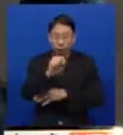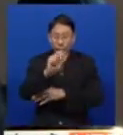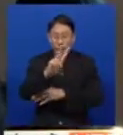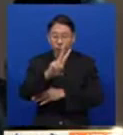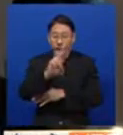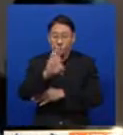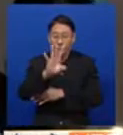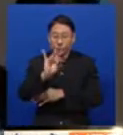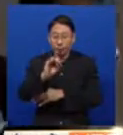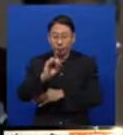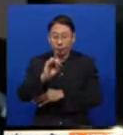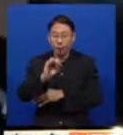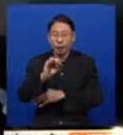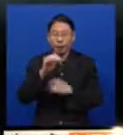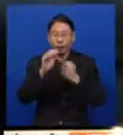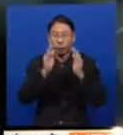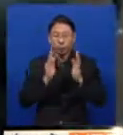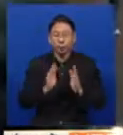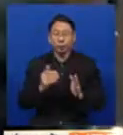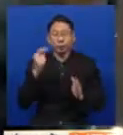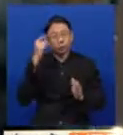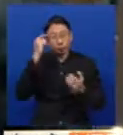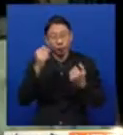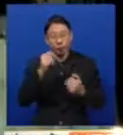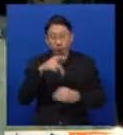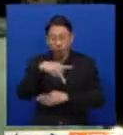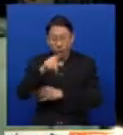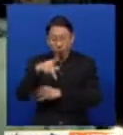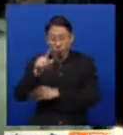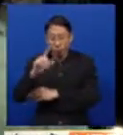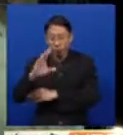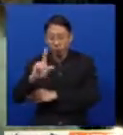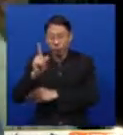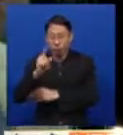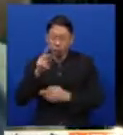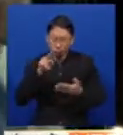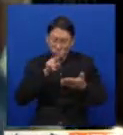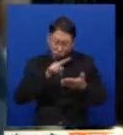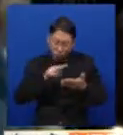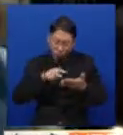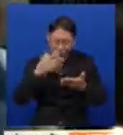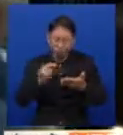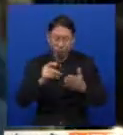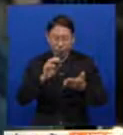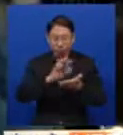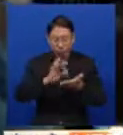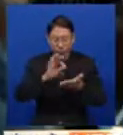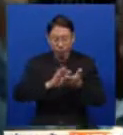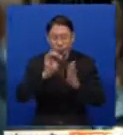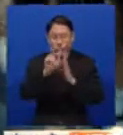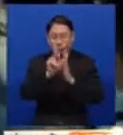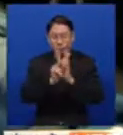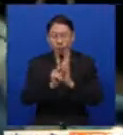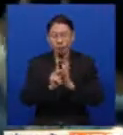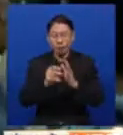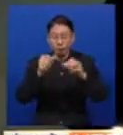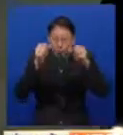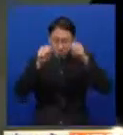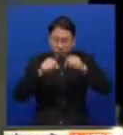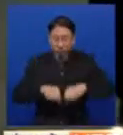258คนนะปปช.พิจารณาสำนวนถอนเรื่องของการพิจารณาร่างรัฐธรรมนูญเห็นว่า